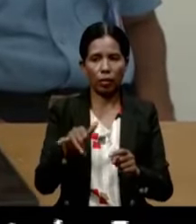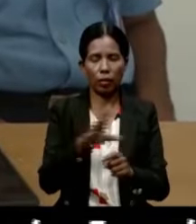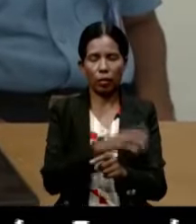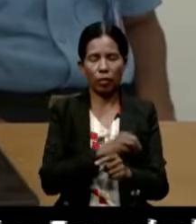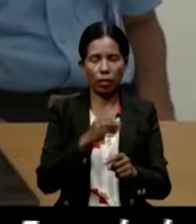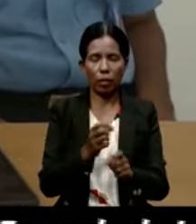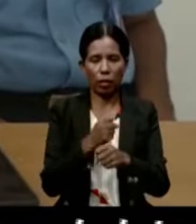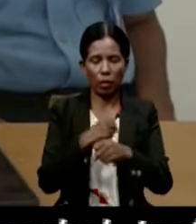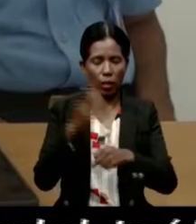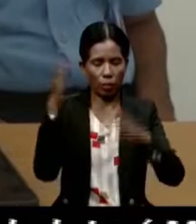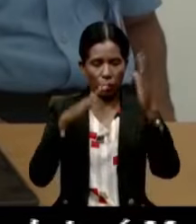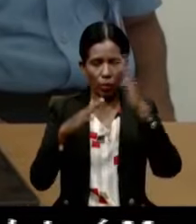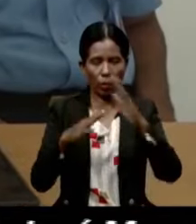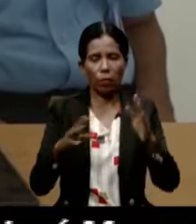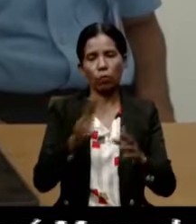kompronta ituan holiefuan